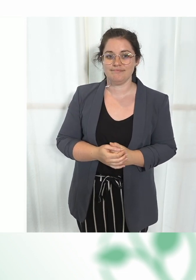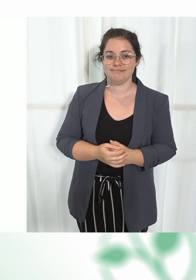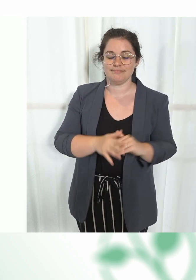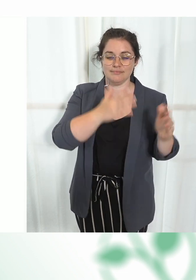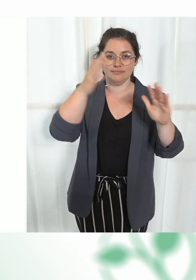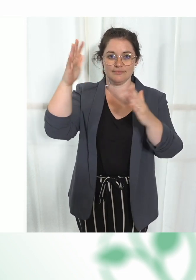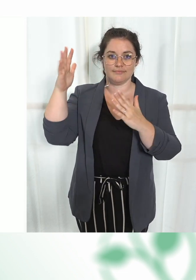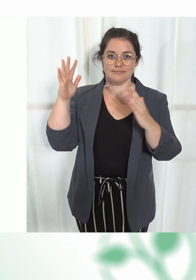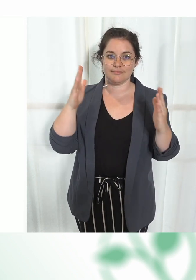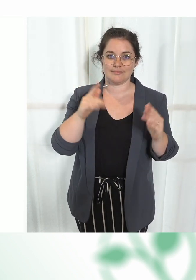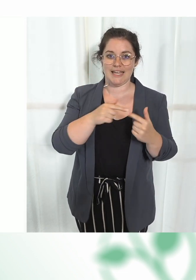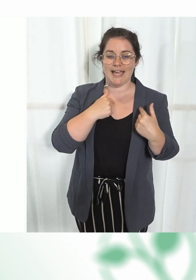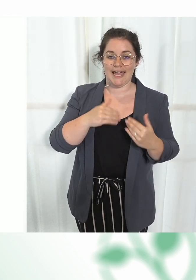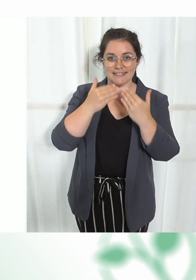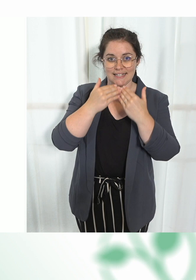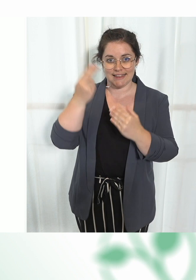Herzlichen Dank, Herr Strasser.